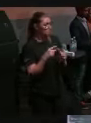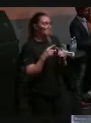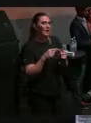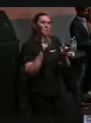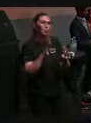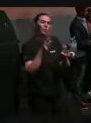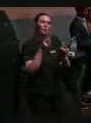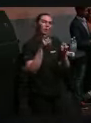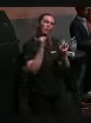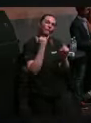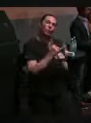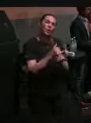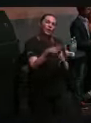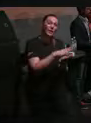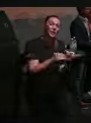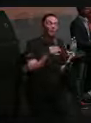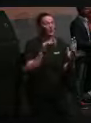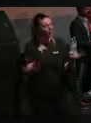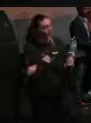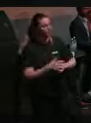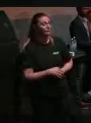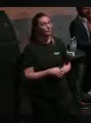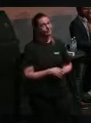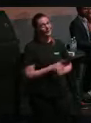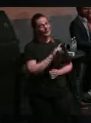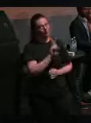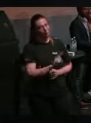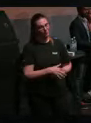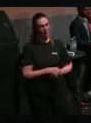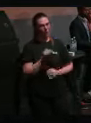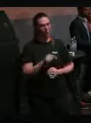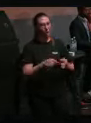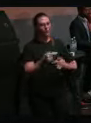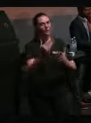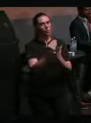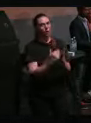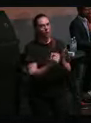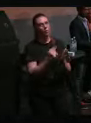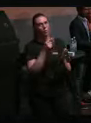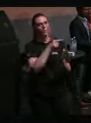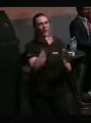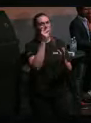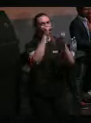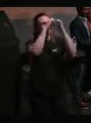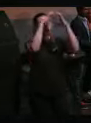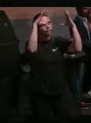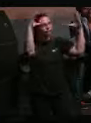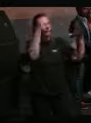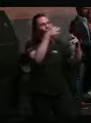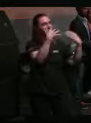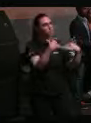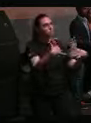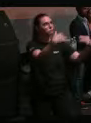vil stille spørsmål om? Vi skal videre i programmet, og dere kan jo se det for dere da. Her sitter dere på,